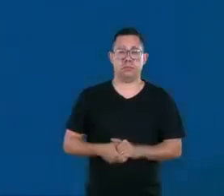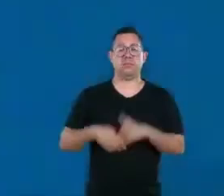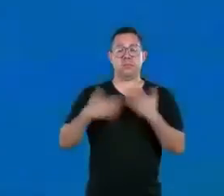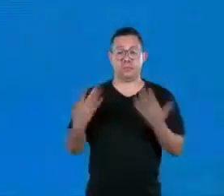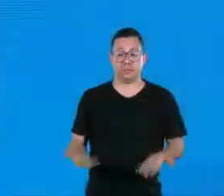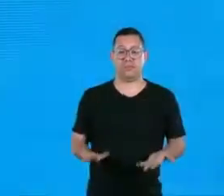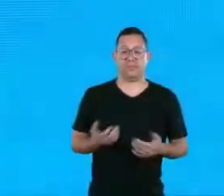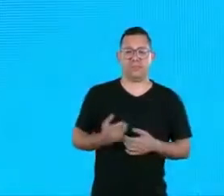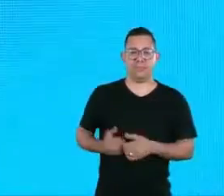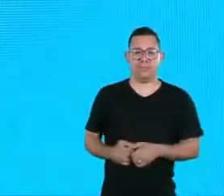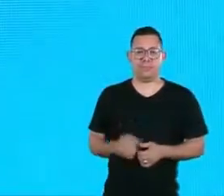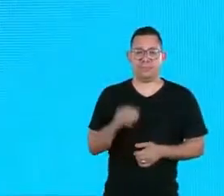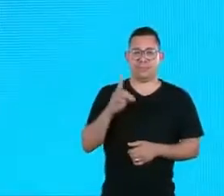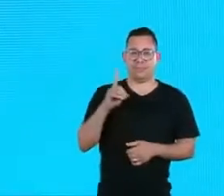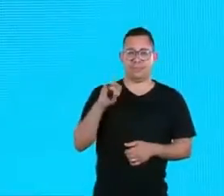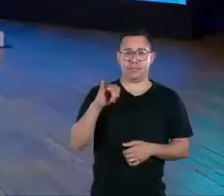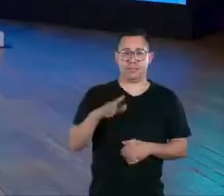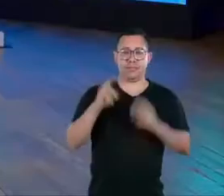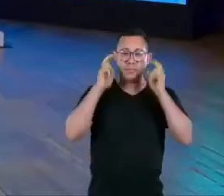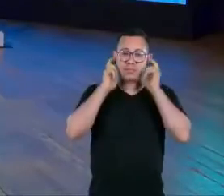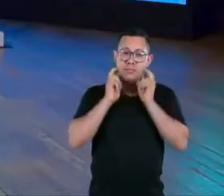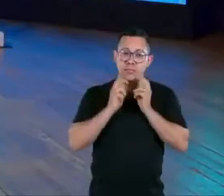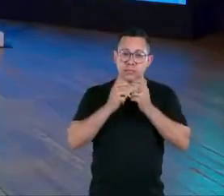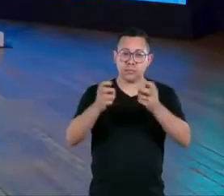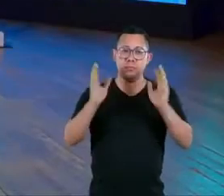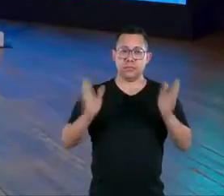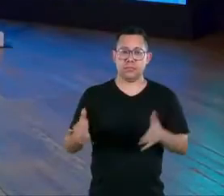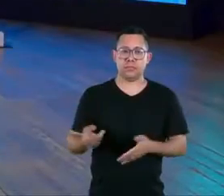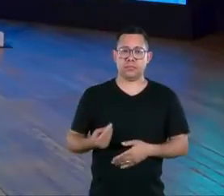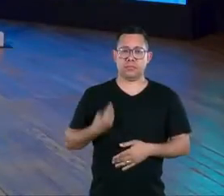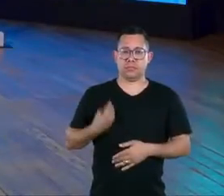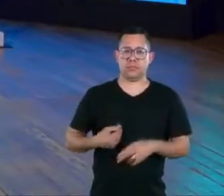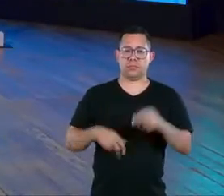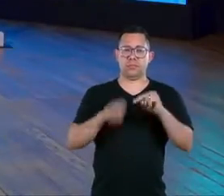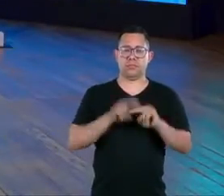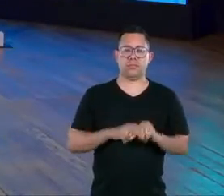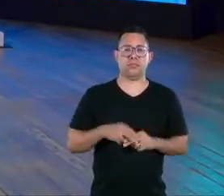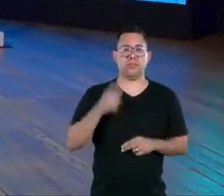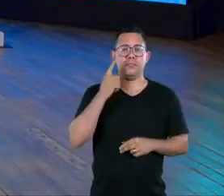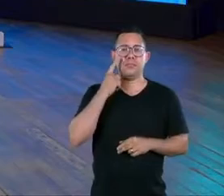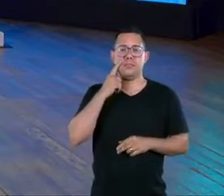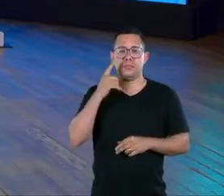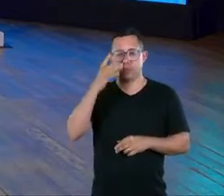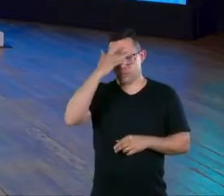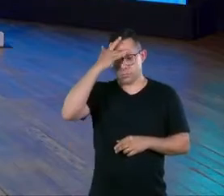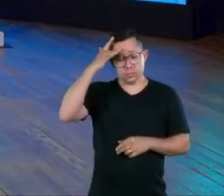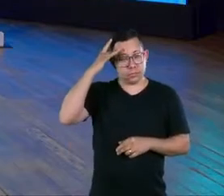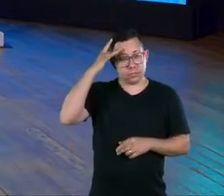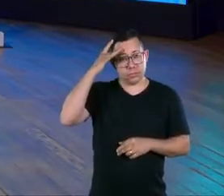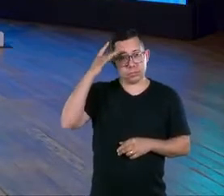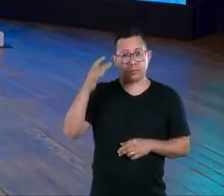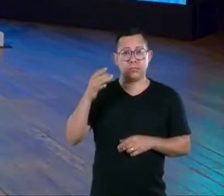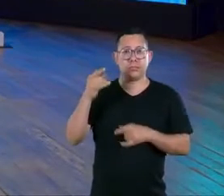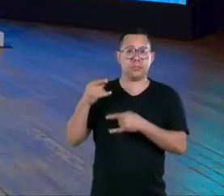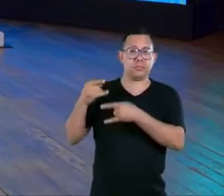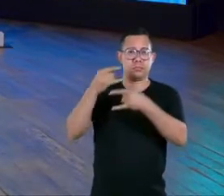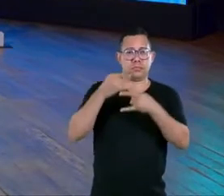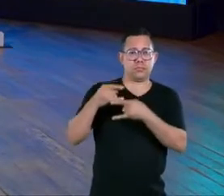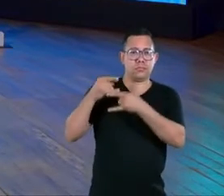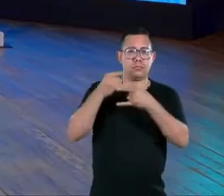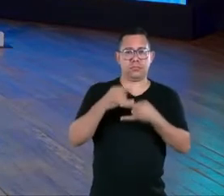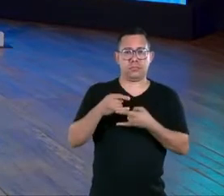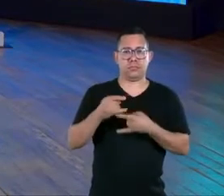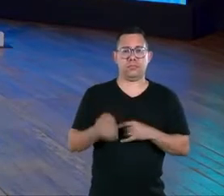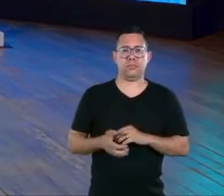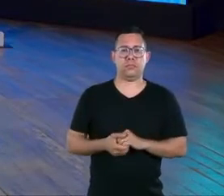Muito bem, Daniel, rapidinho, já está aqui conosco, mas antes eu quero agradecer, quero chamar aqui a nossa plateia virtual, coloca a plateia virtual aí no